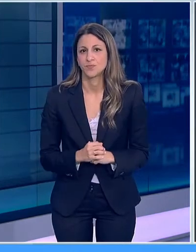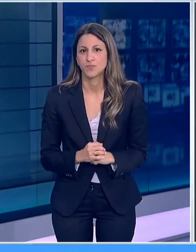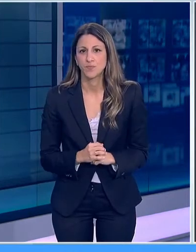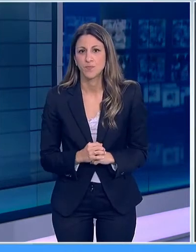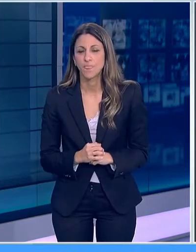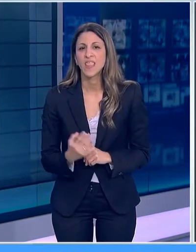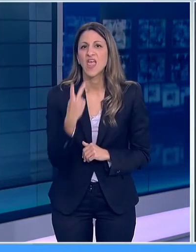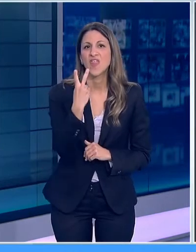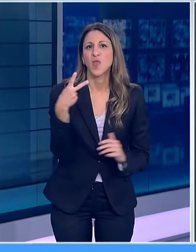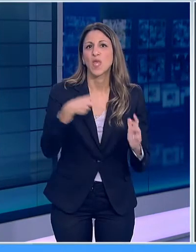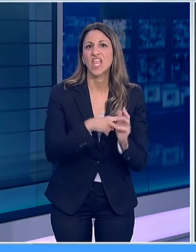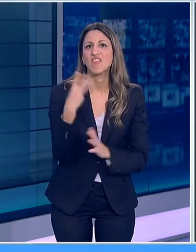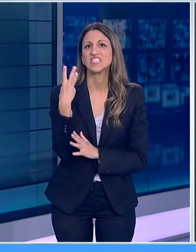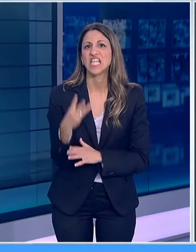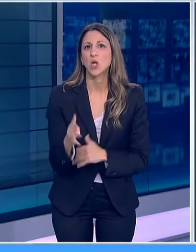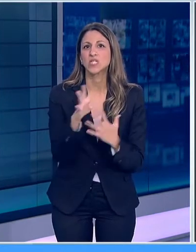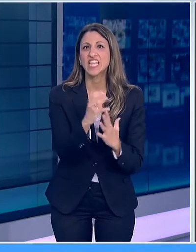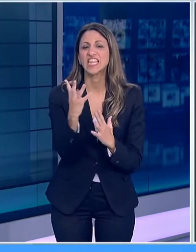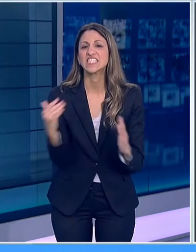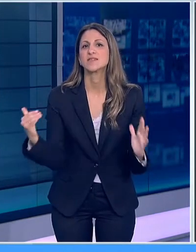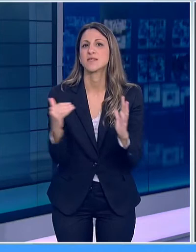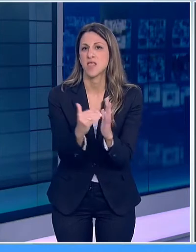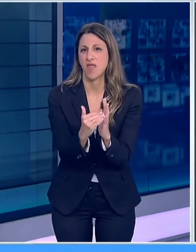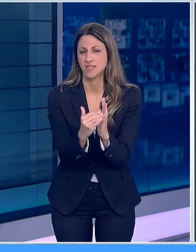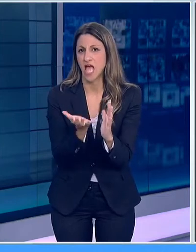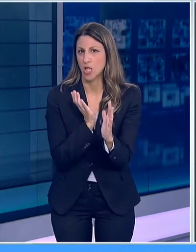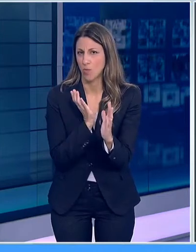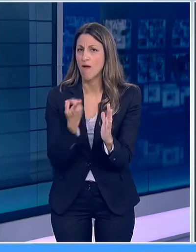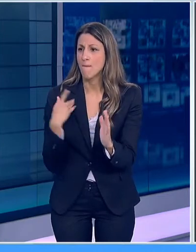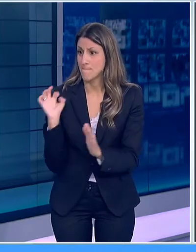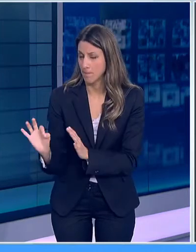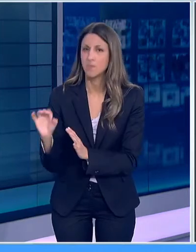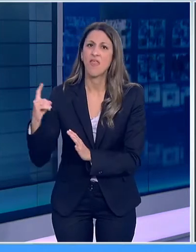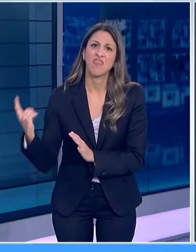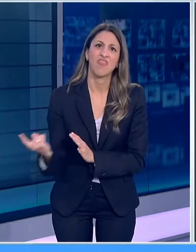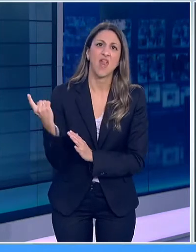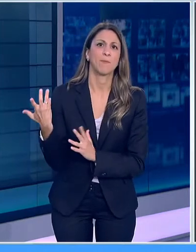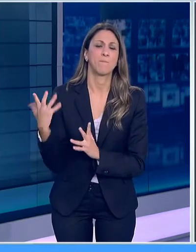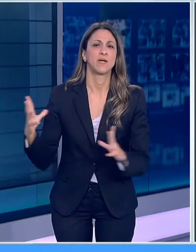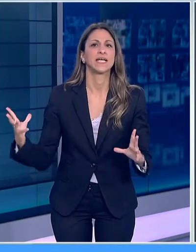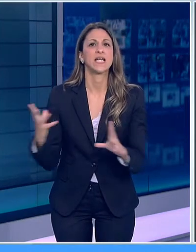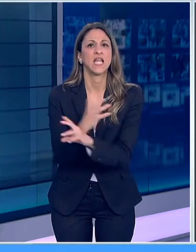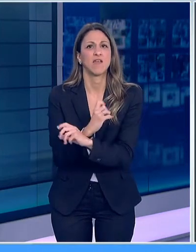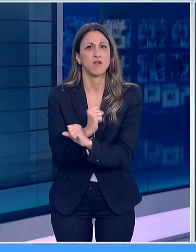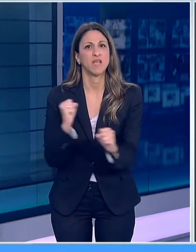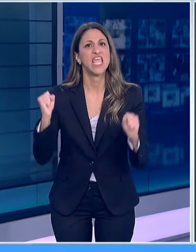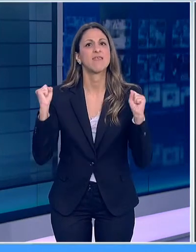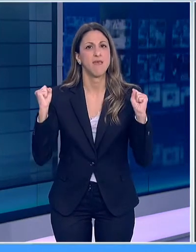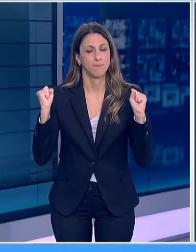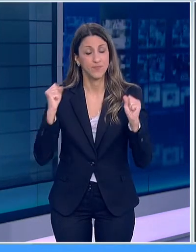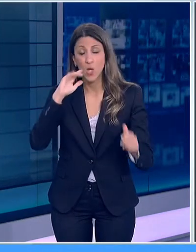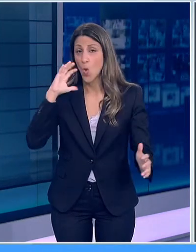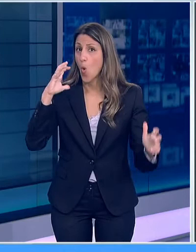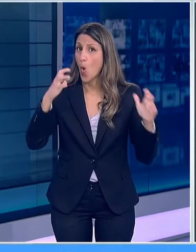Πρισσότεροι 2.394.000 συνάνθρωποι μας, ενώ μολύνθηκαν από τον Ιό, ανέρωσαν και έγιναν καλά, ενώ